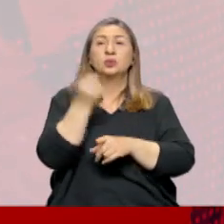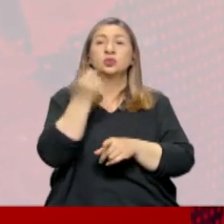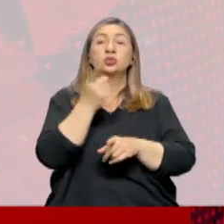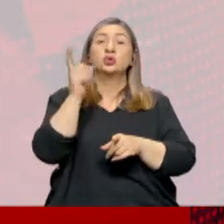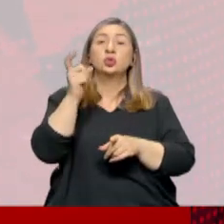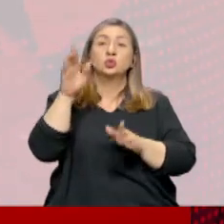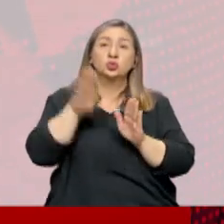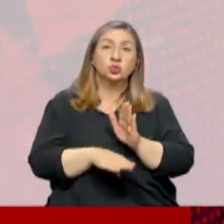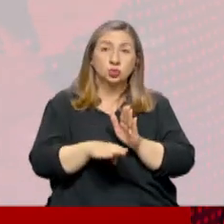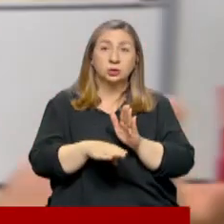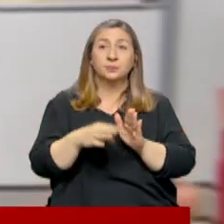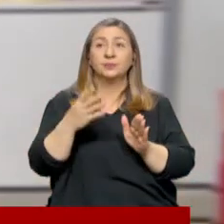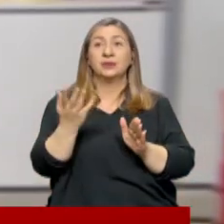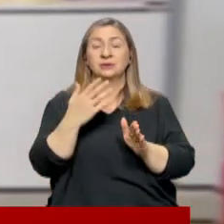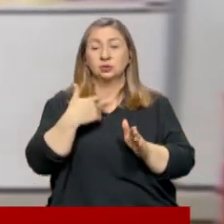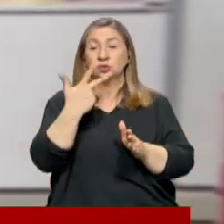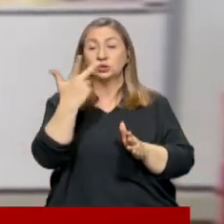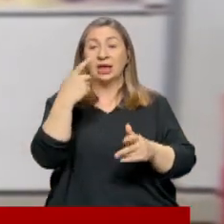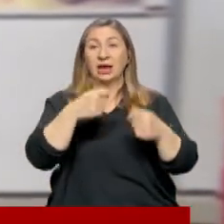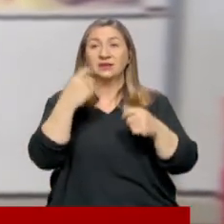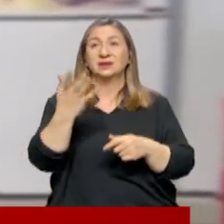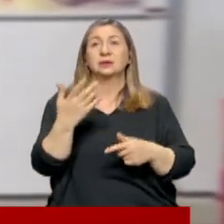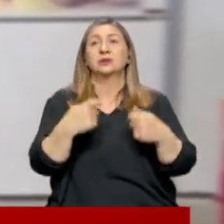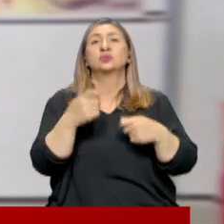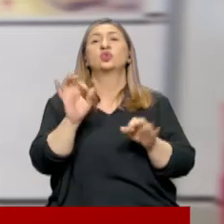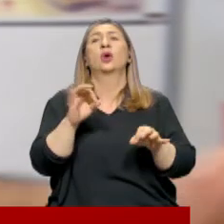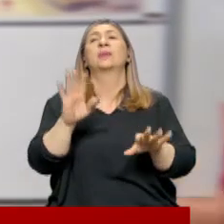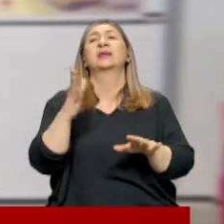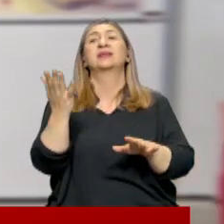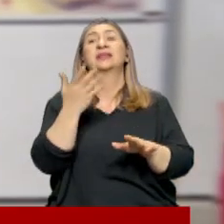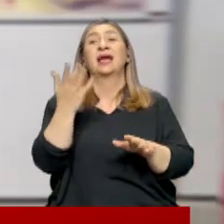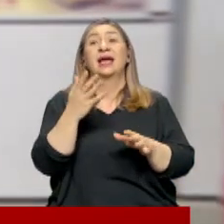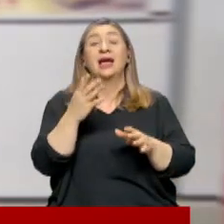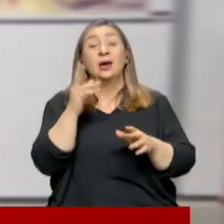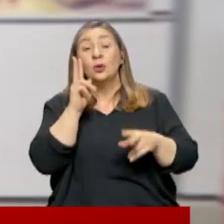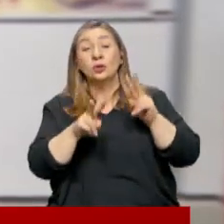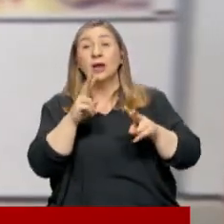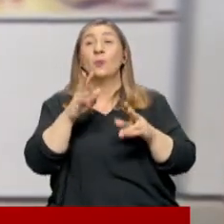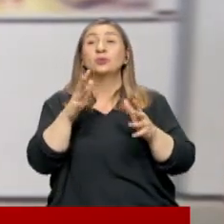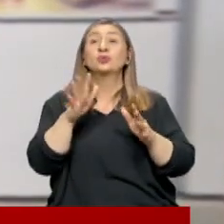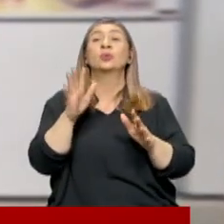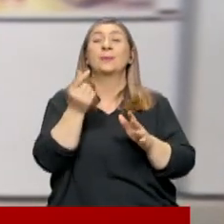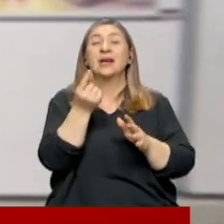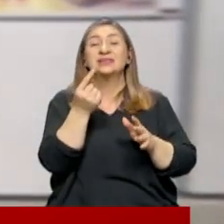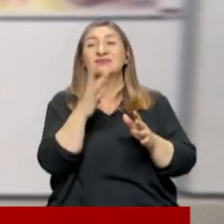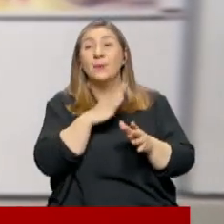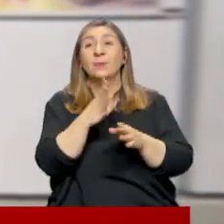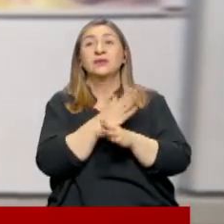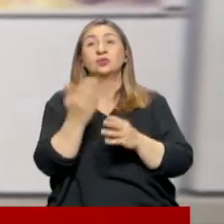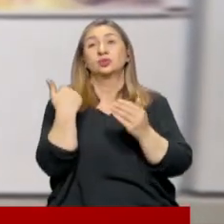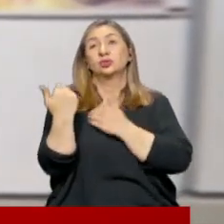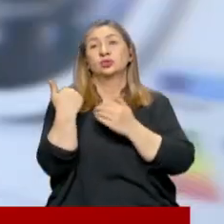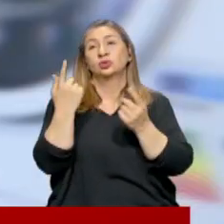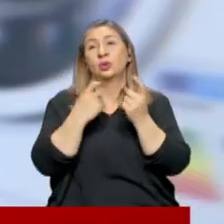daraldı. Hani 3 sene biz diyelim garanti veriyoruz. Adam diyor ki ya garanti çok önemli değil. Daha teşhir ürünün, yok arızalı ürünün, az kullanılmış malın var mı diye